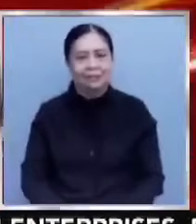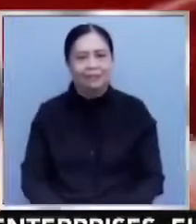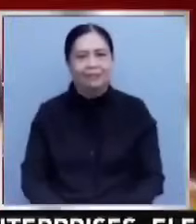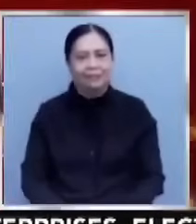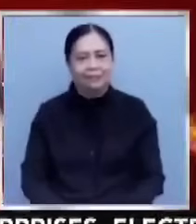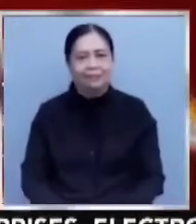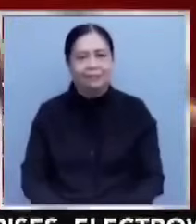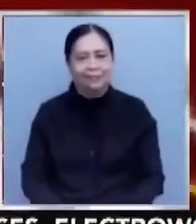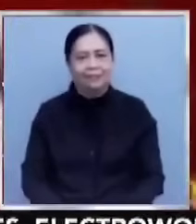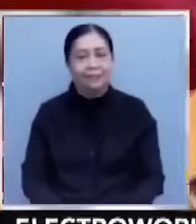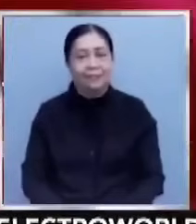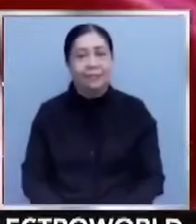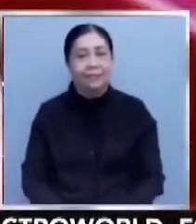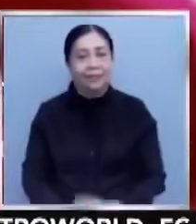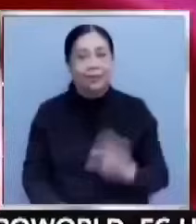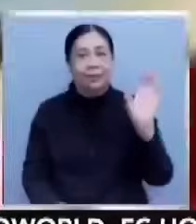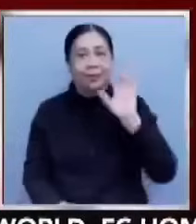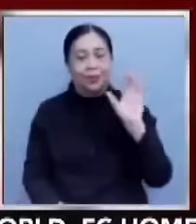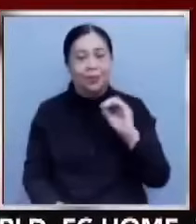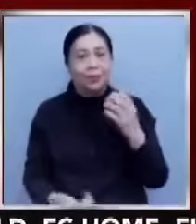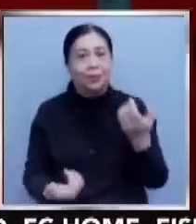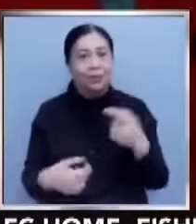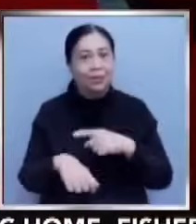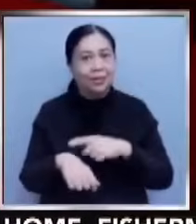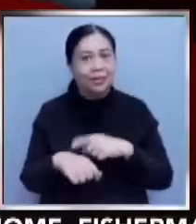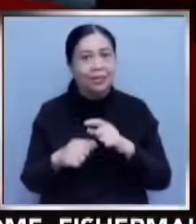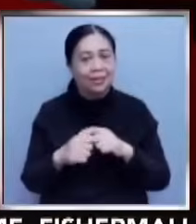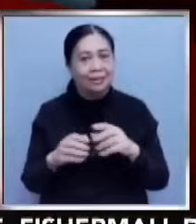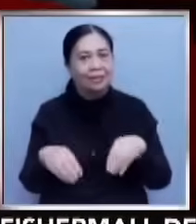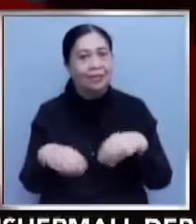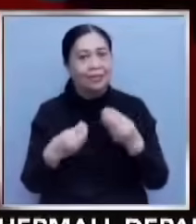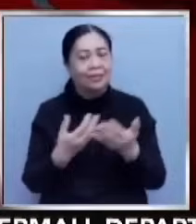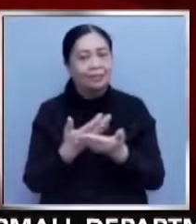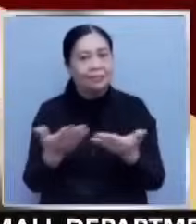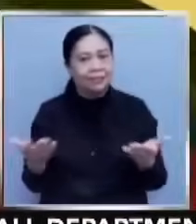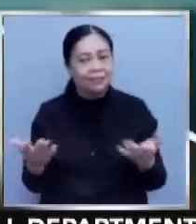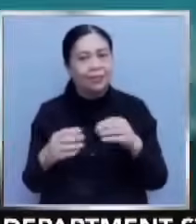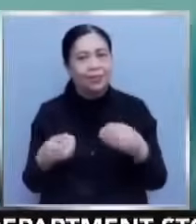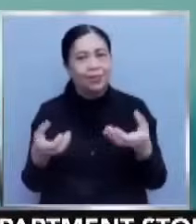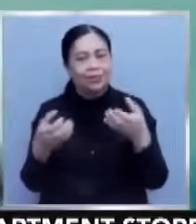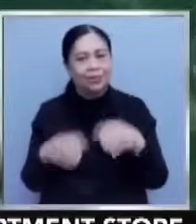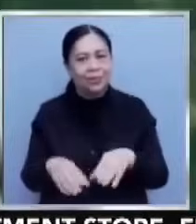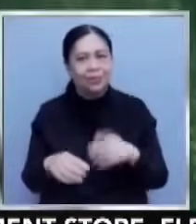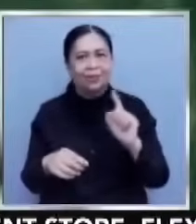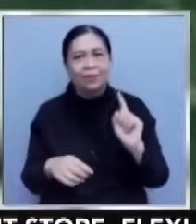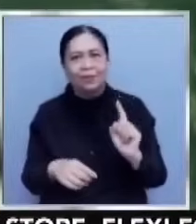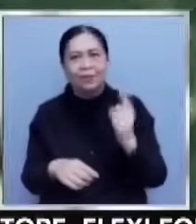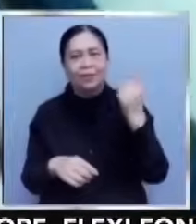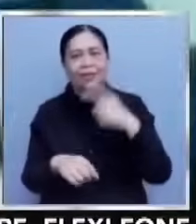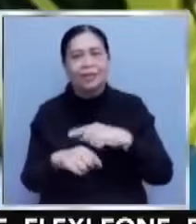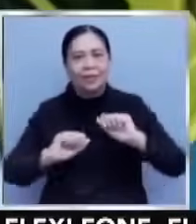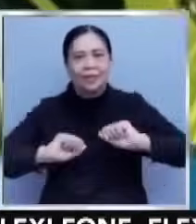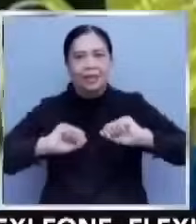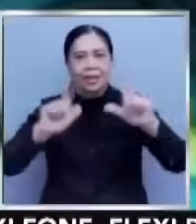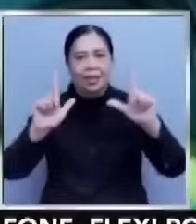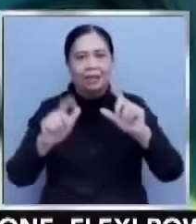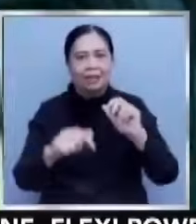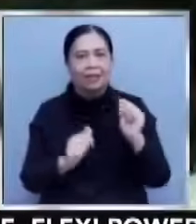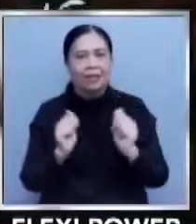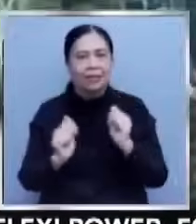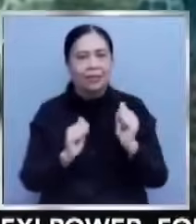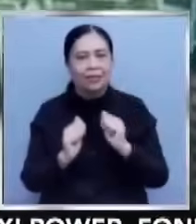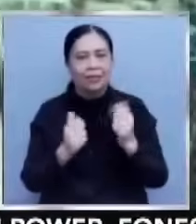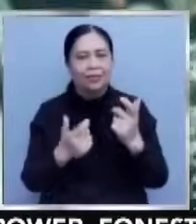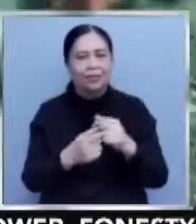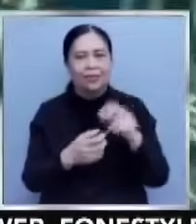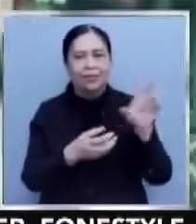At sa pambihirang pagkakataon na ibinigay sa kanila para gumanap sa kauna-unahang live-action adaptation ng sikat